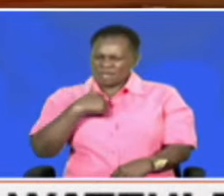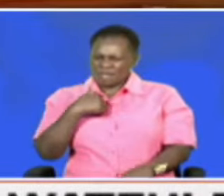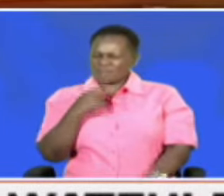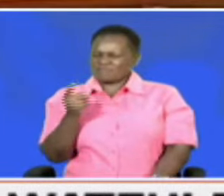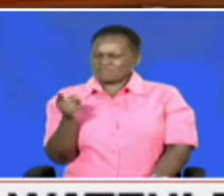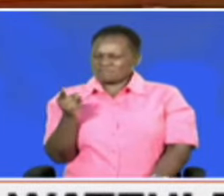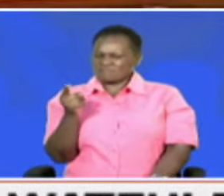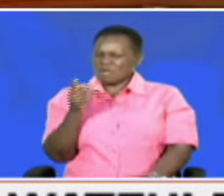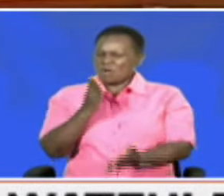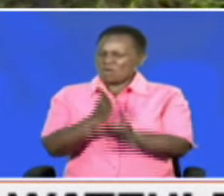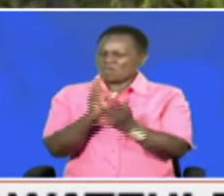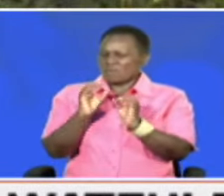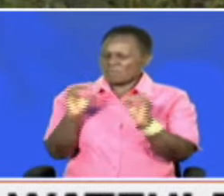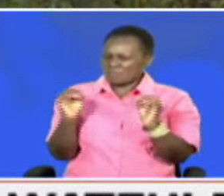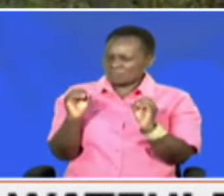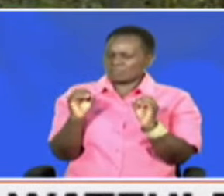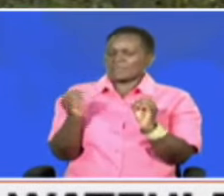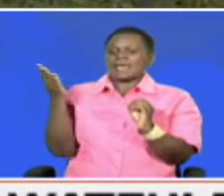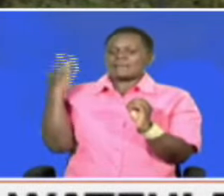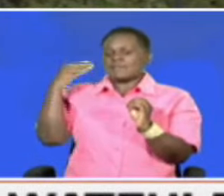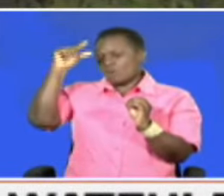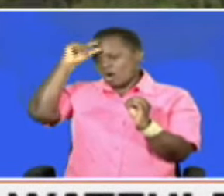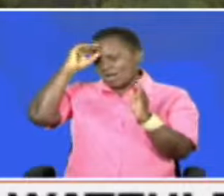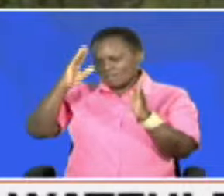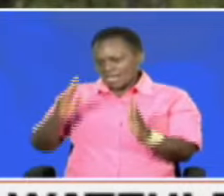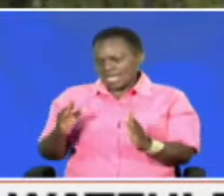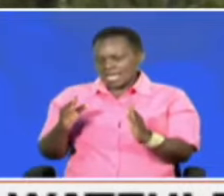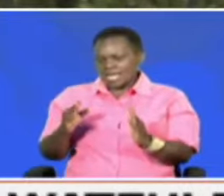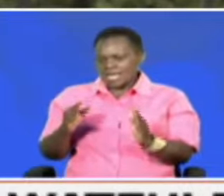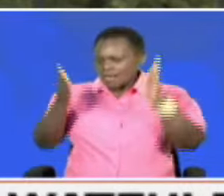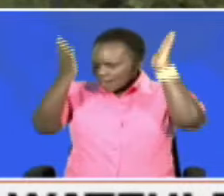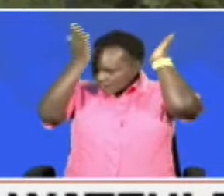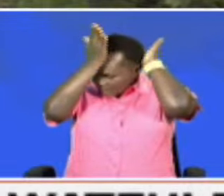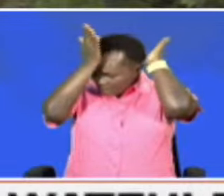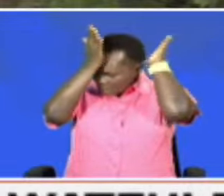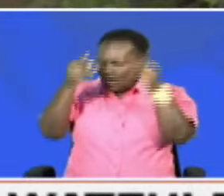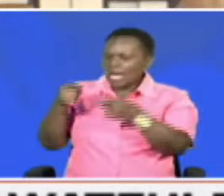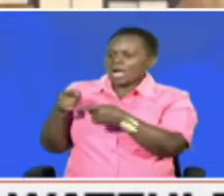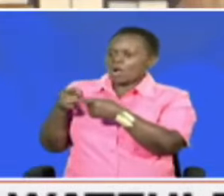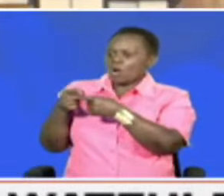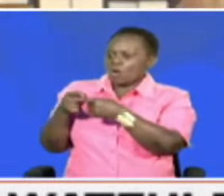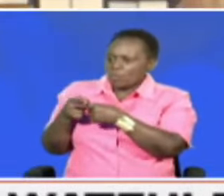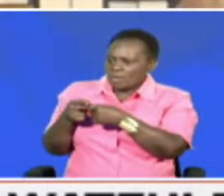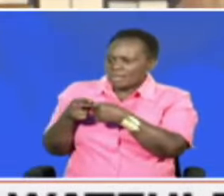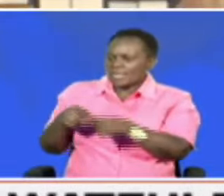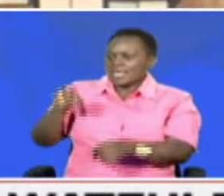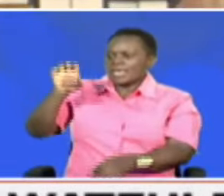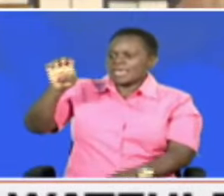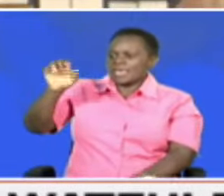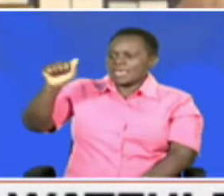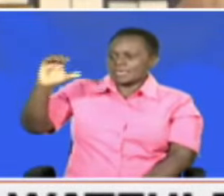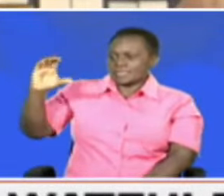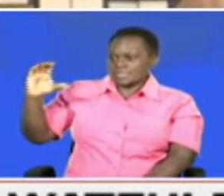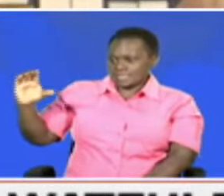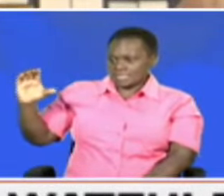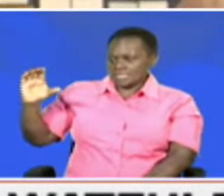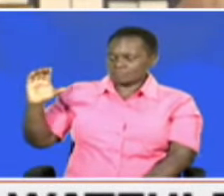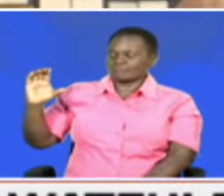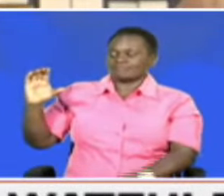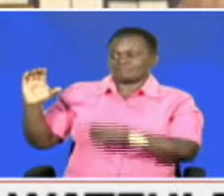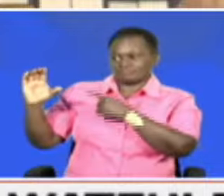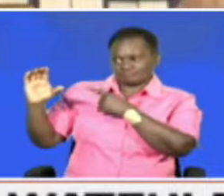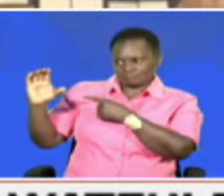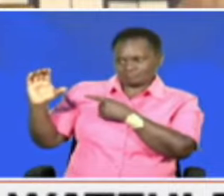hawafai kuidhinishwa kama mawaziri ni aliyekuwa gavana wa Kakamega Wycliffe Oparanya. Tume ya maadili na kupambana na ufisadi